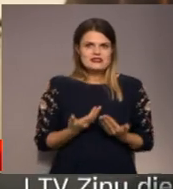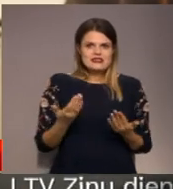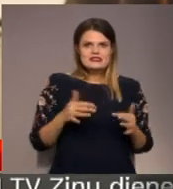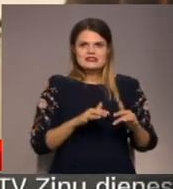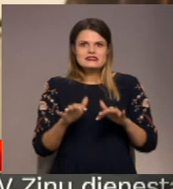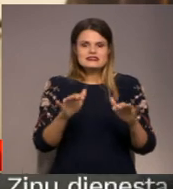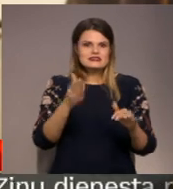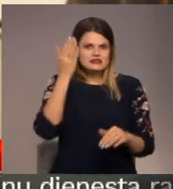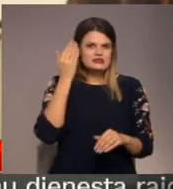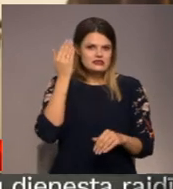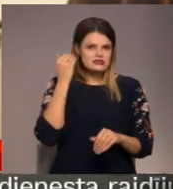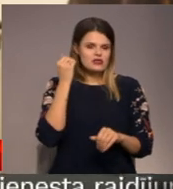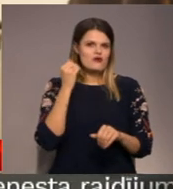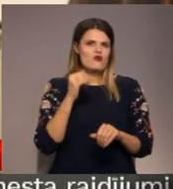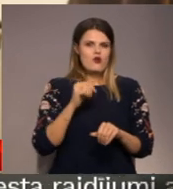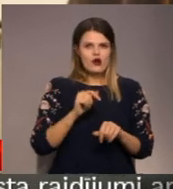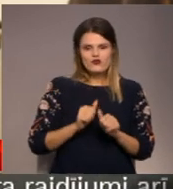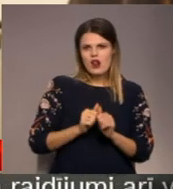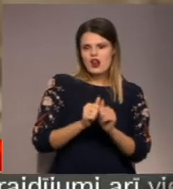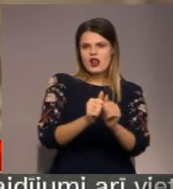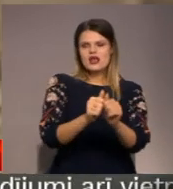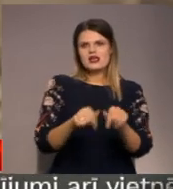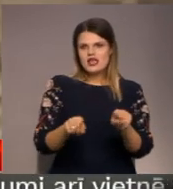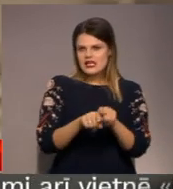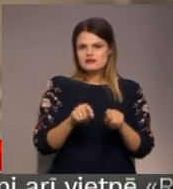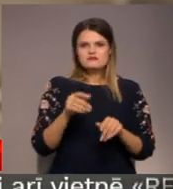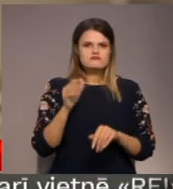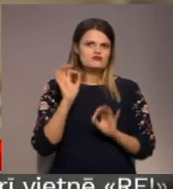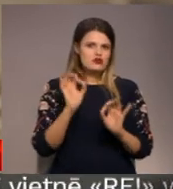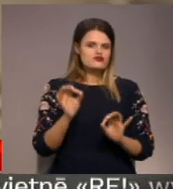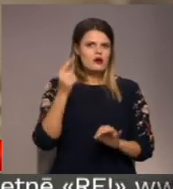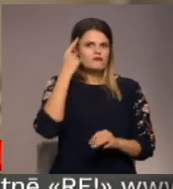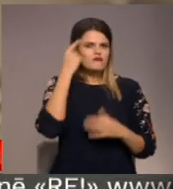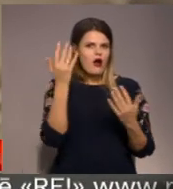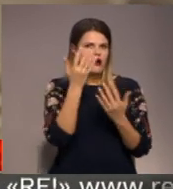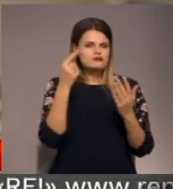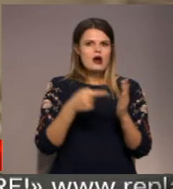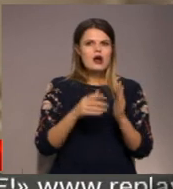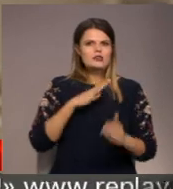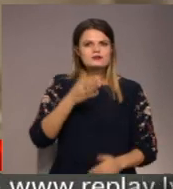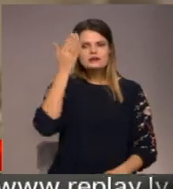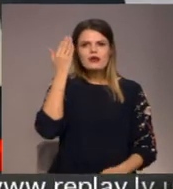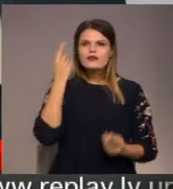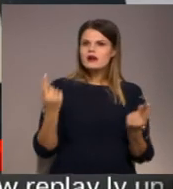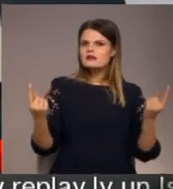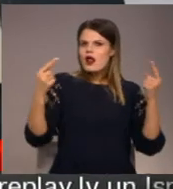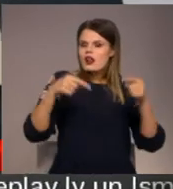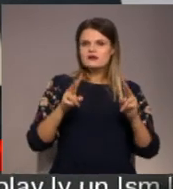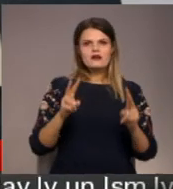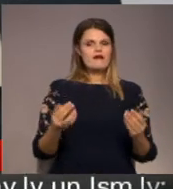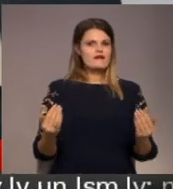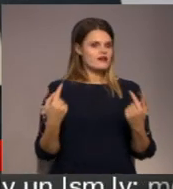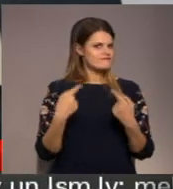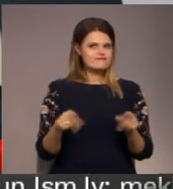nu, to romānu līdz tā lasot. Liek aizdomāties par to, kāds bijis tas laiks un kā ir